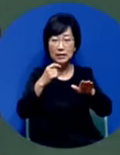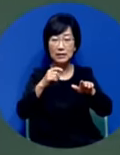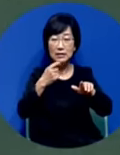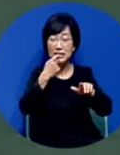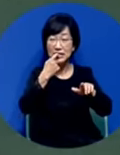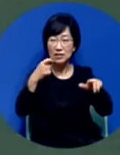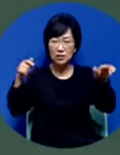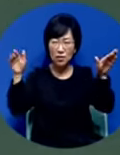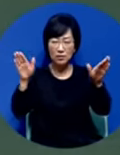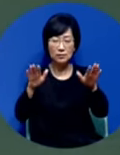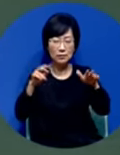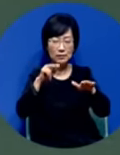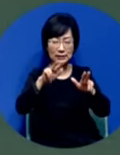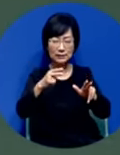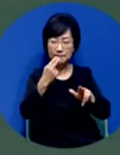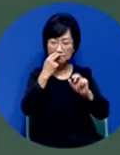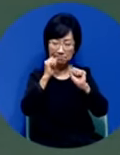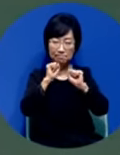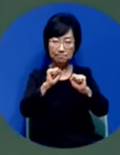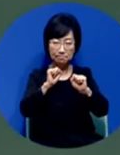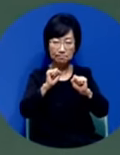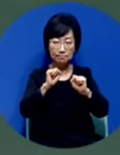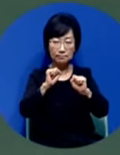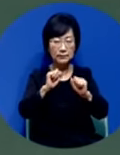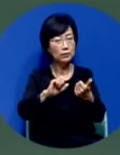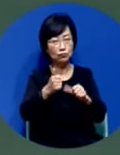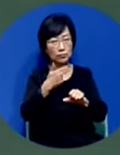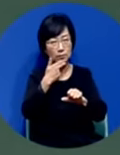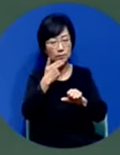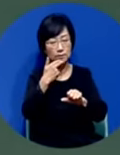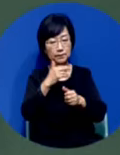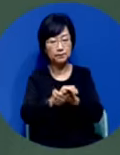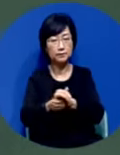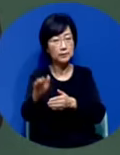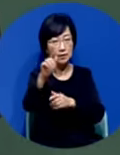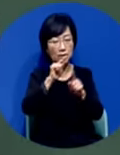这些天使如今也没有死，他也活着。 오늘 정말로 믿으시고 이 응답을 언약으로 잡으세요.